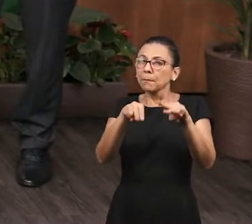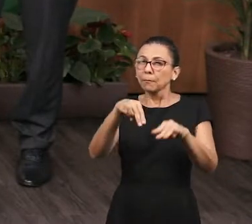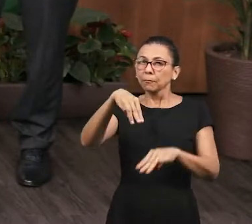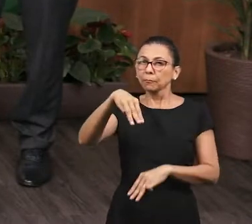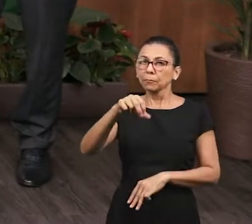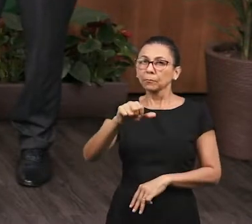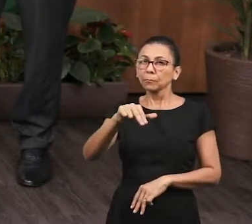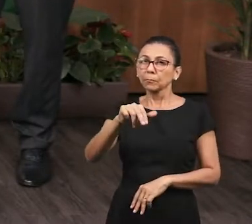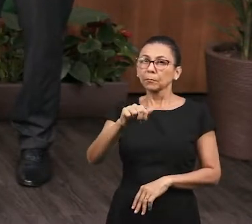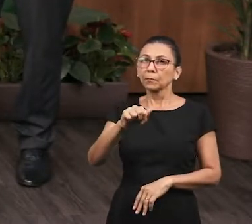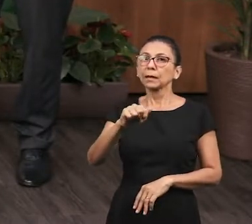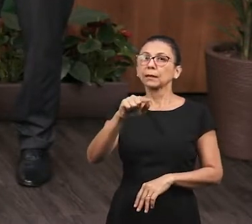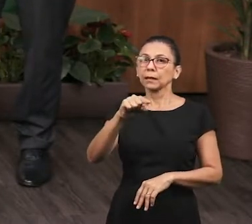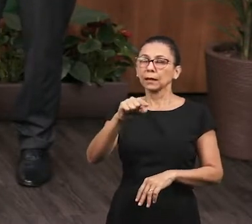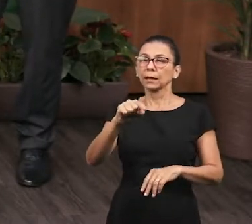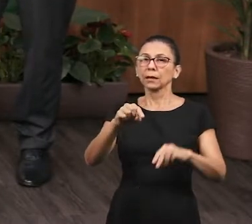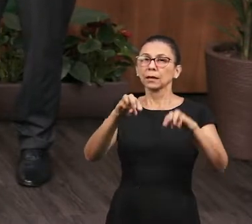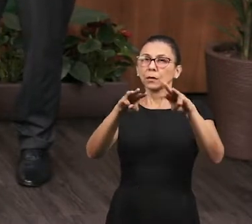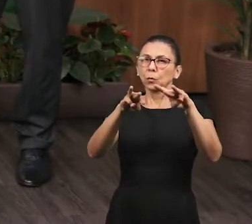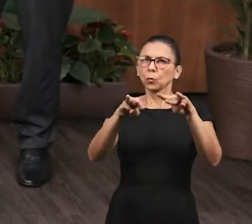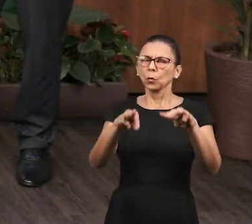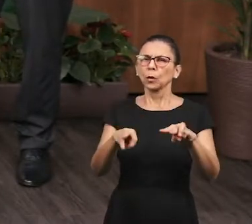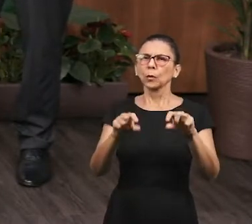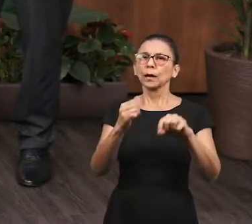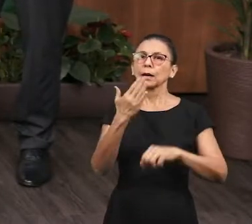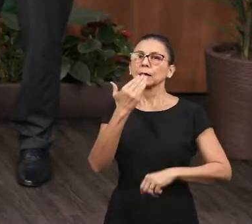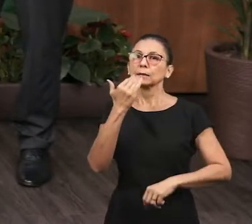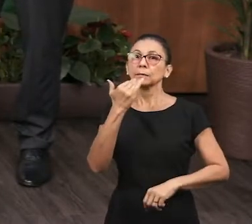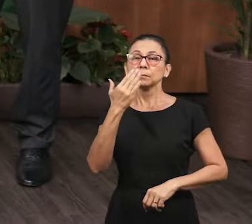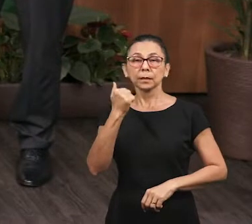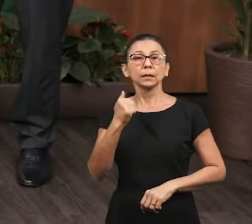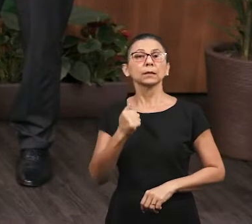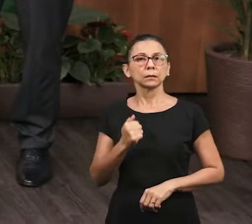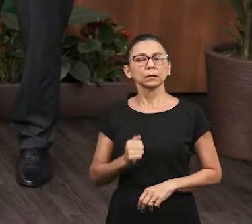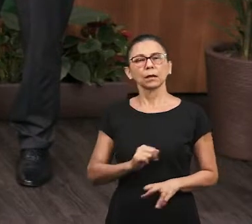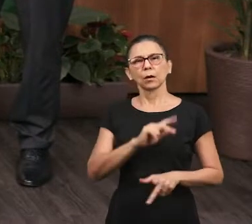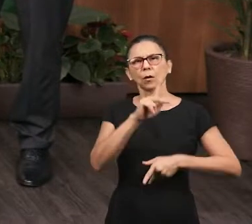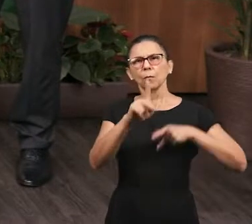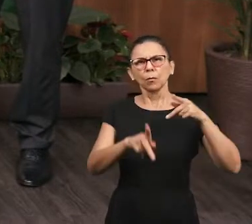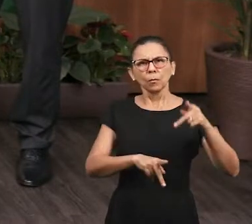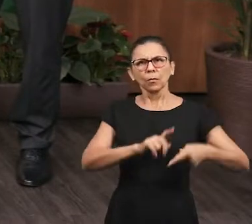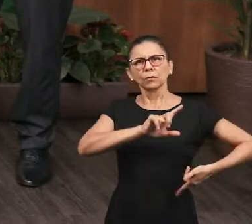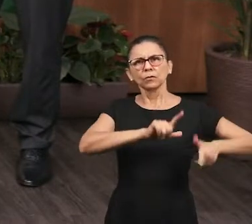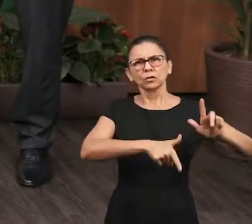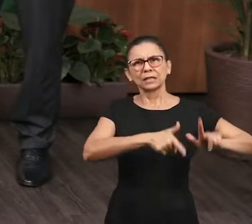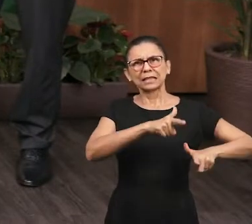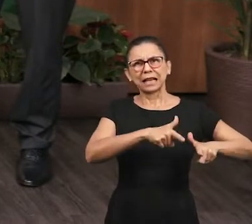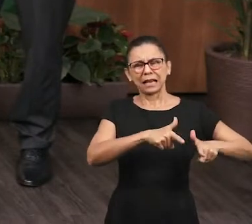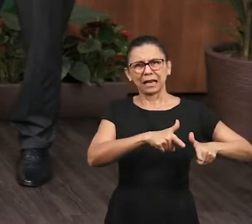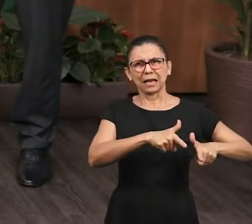которое поддержало евреев, народ израильский, в течение